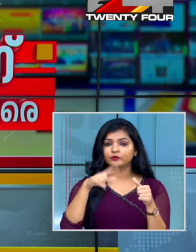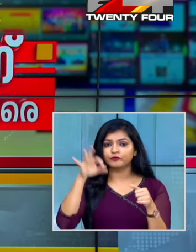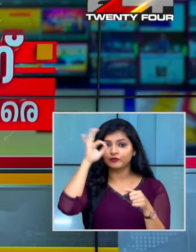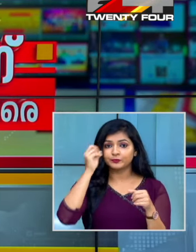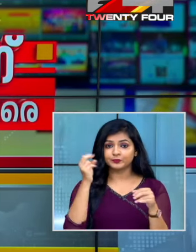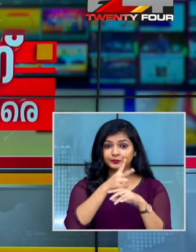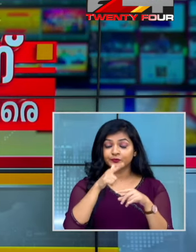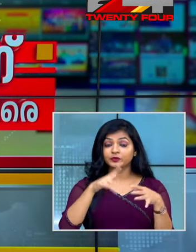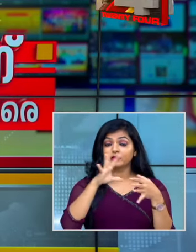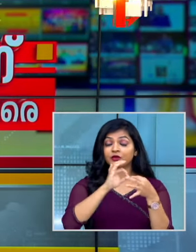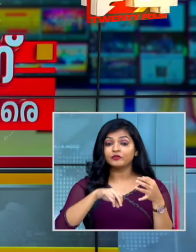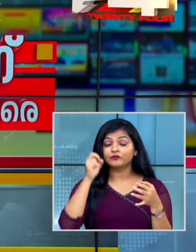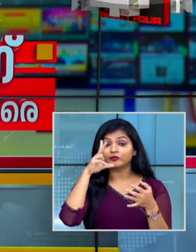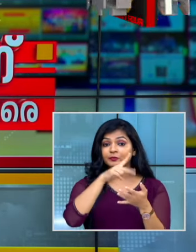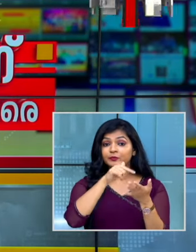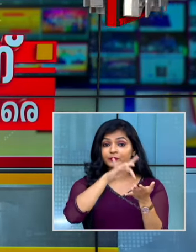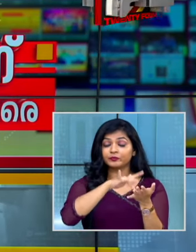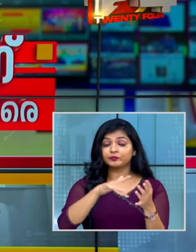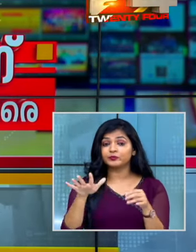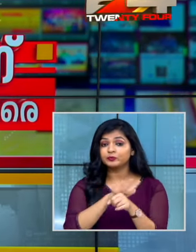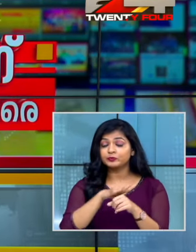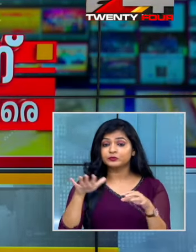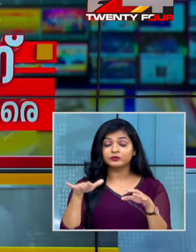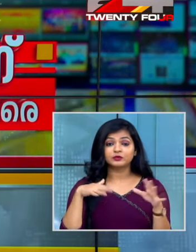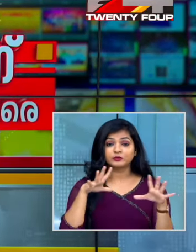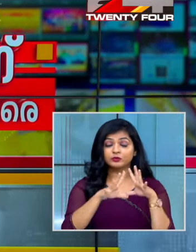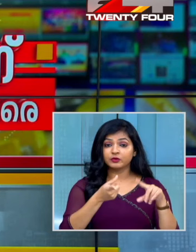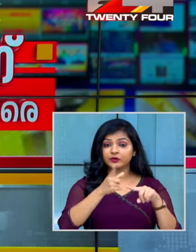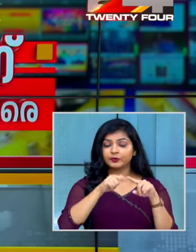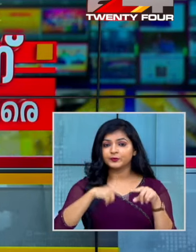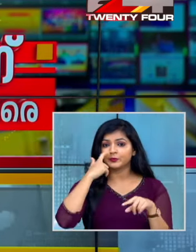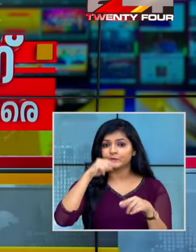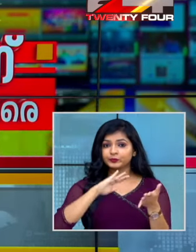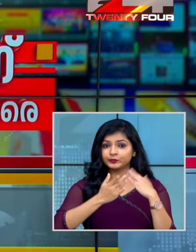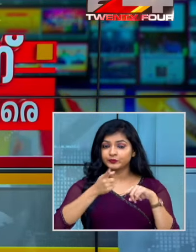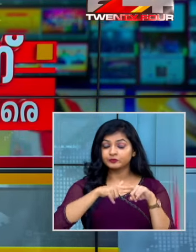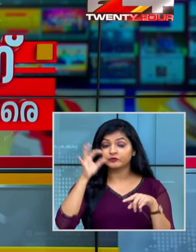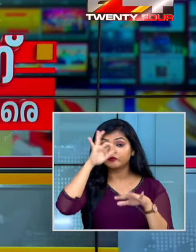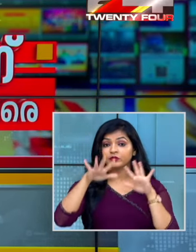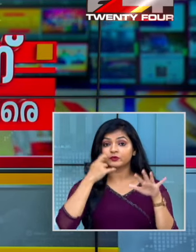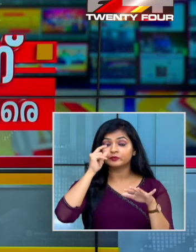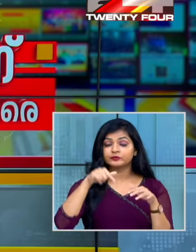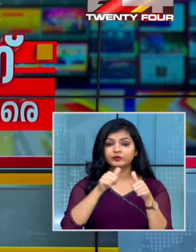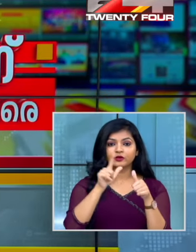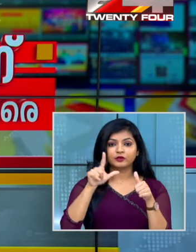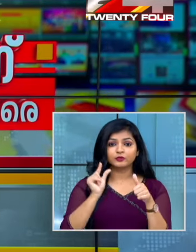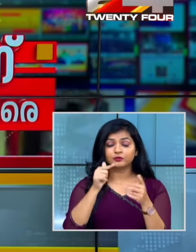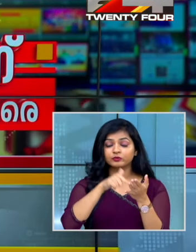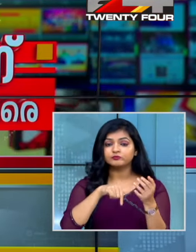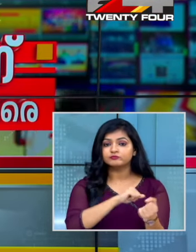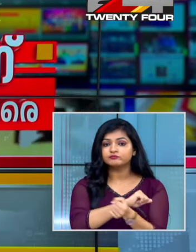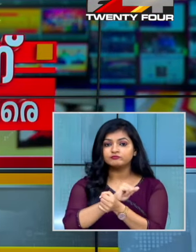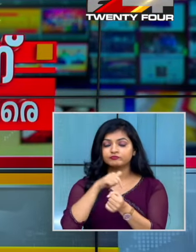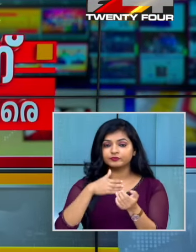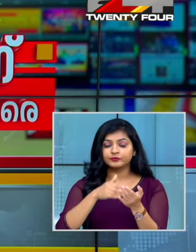ബന്ധപ്പെട്ട് തിയേറ്ററിലുണ്ടായ തിക്കിലും തിരക്കിലും യുവതി മരിച്ച സംഭവത്തിൽ നടൻ അല്ലു അർജുൻ റിമാൻഡിൽ. നാമ്പള്ളി മാജിസ്ട്രേറ്റ് കോടതിയാണ് അല്ലു